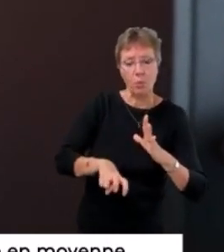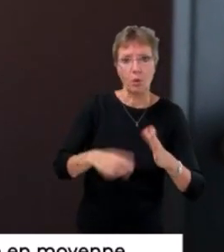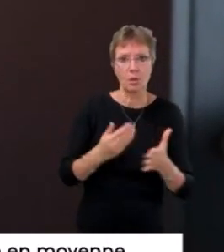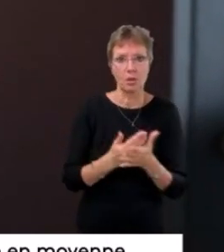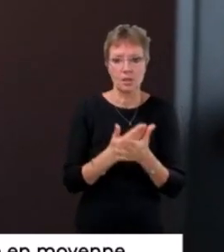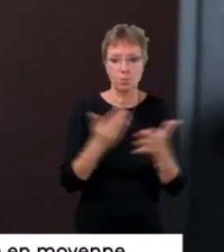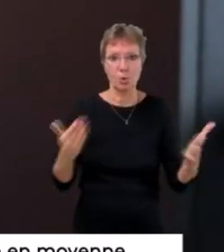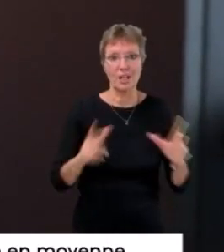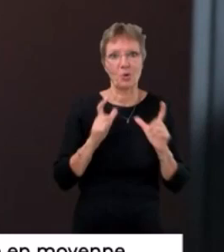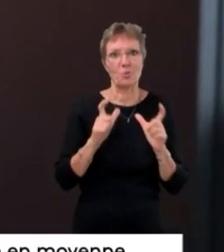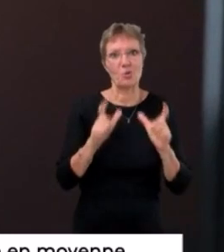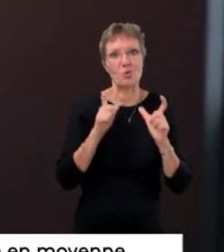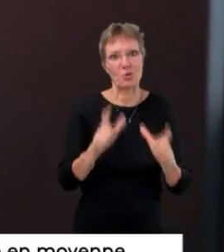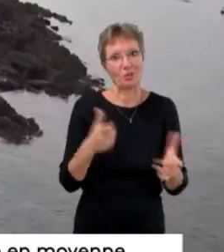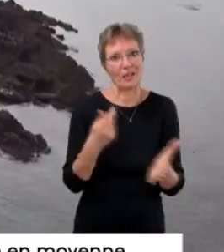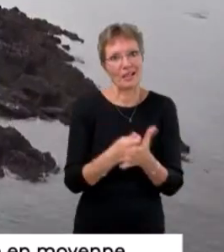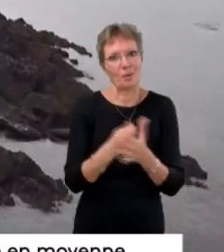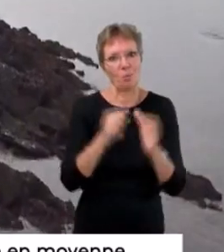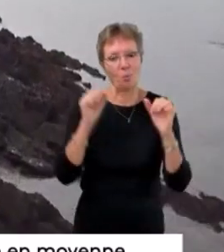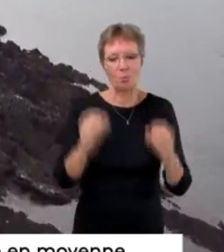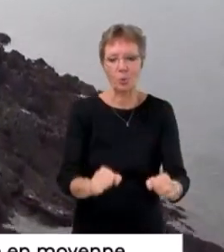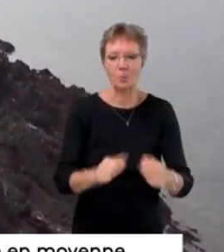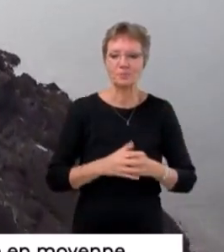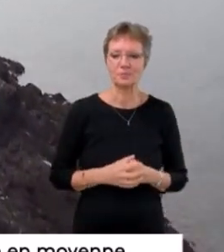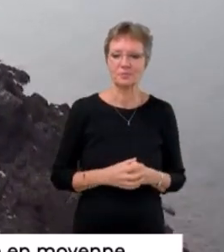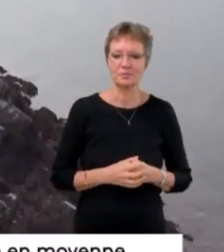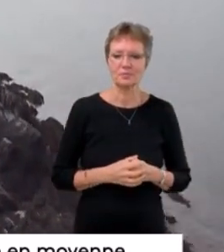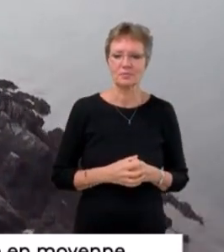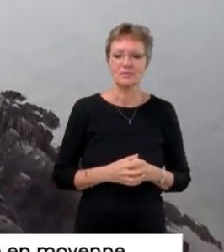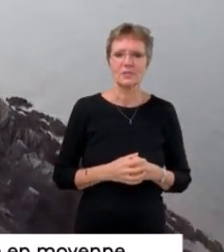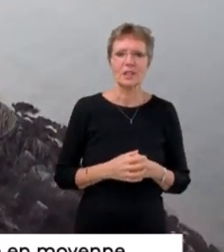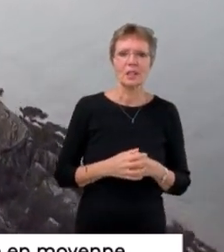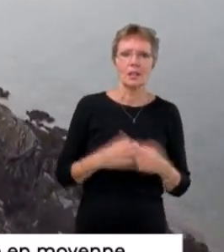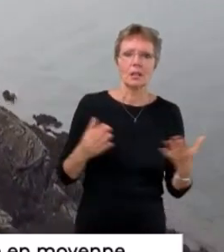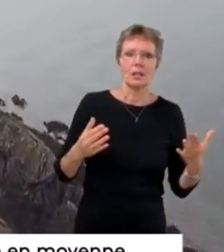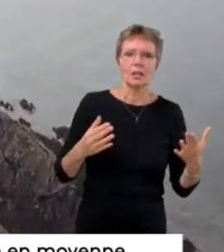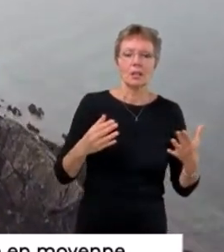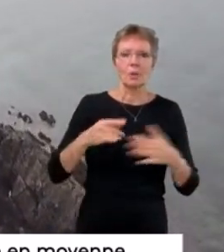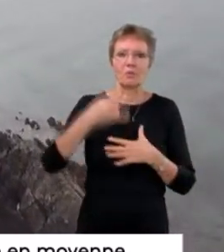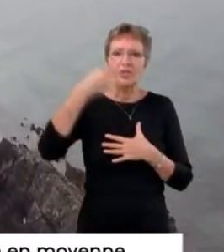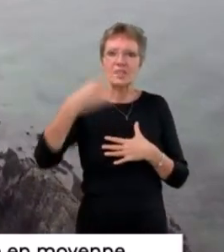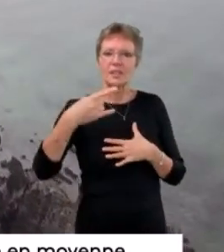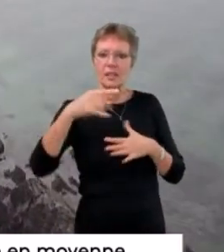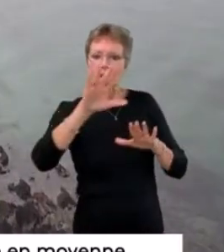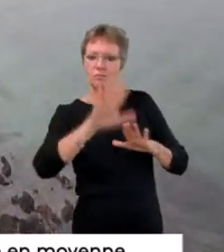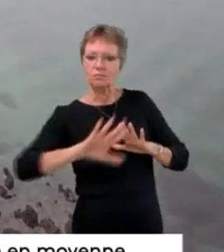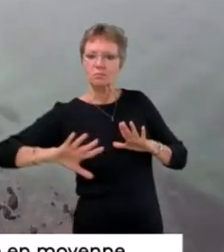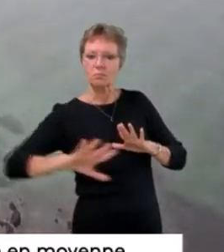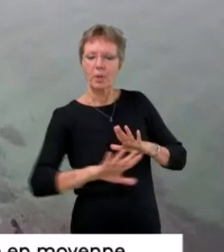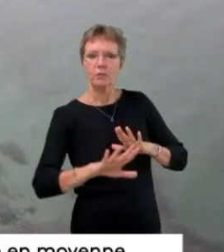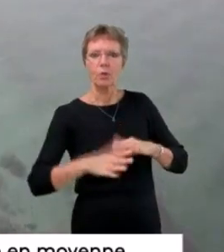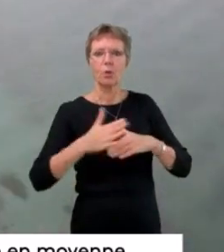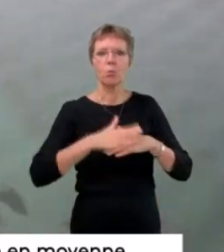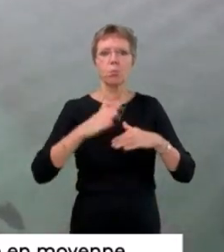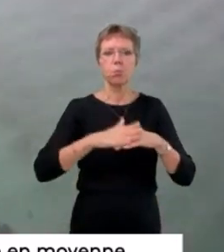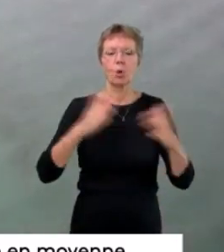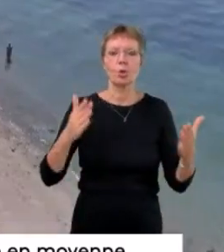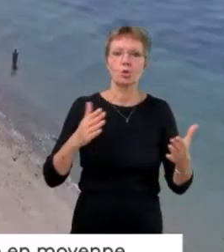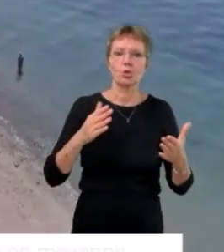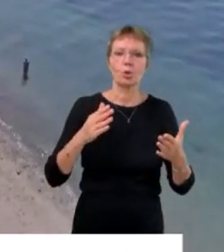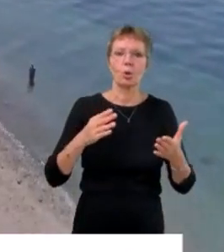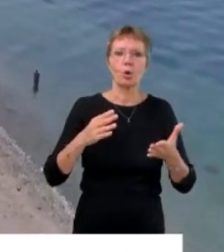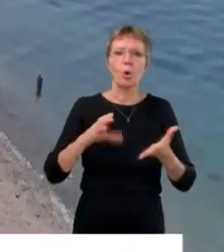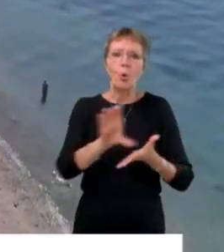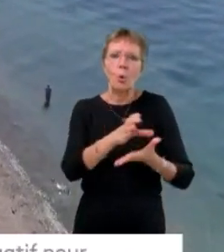Donc on a eu de la chance quand même. Saint-Ivy, dans le sud Finistère, à quelques minutes des plages idylliques du pays de Concarneau, fait partie